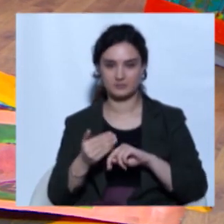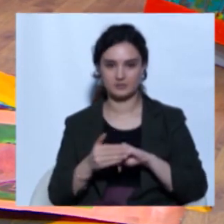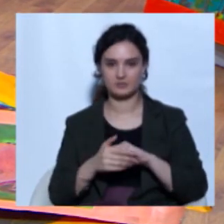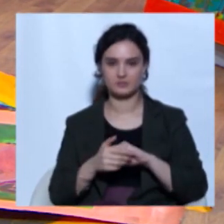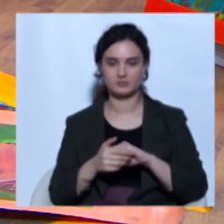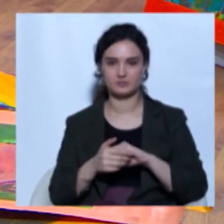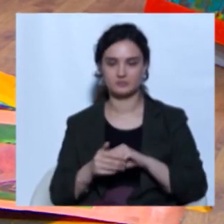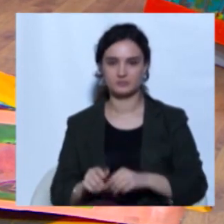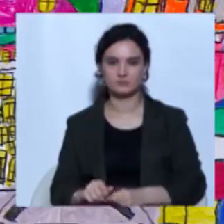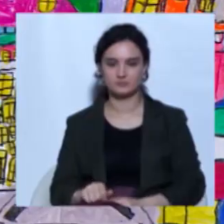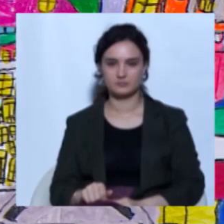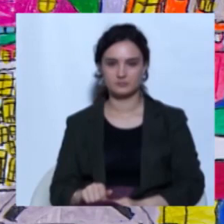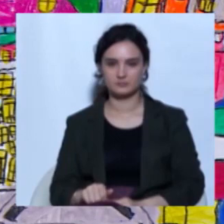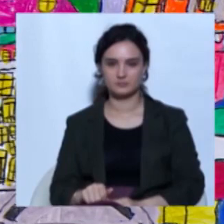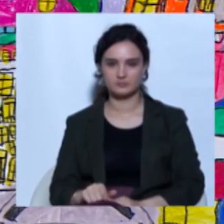აი ავიღოთ,